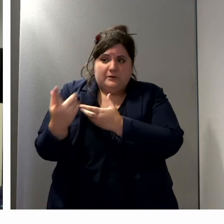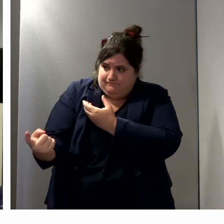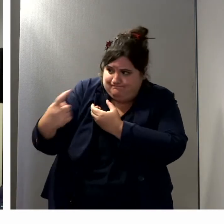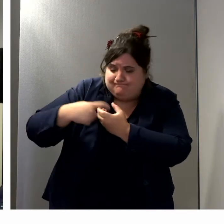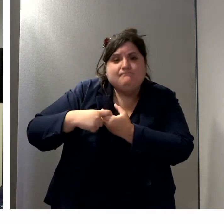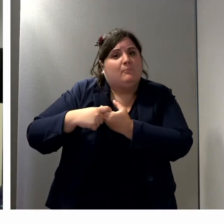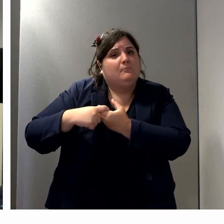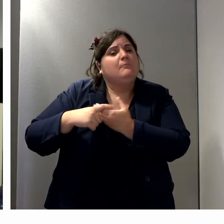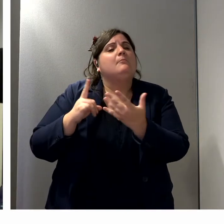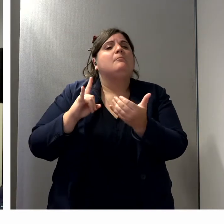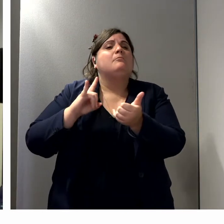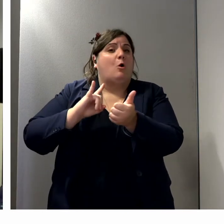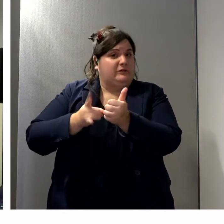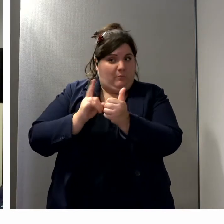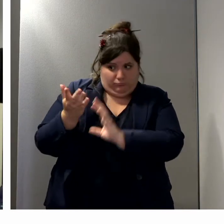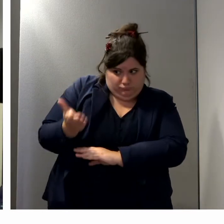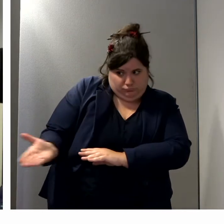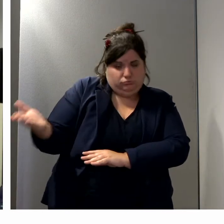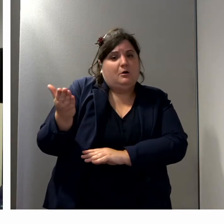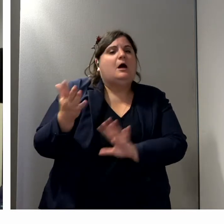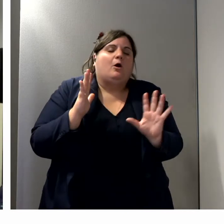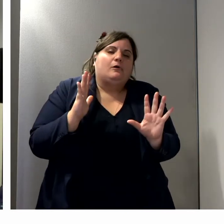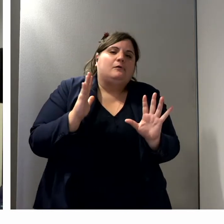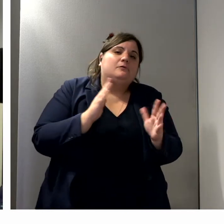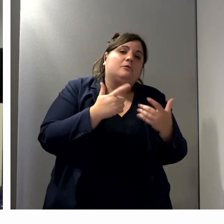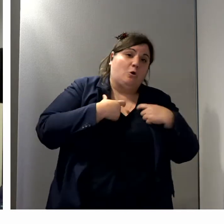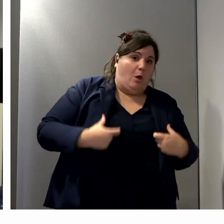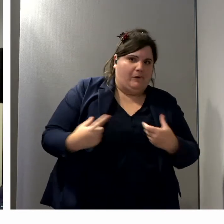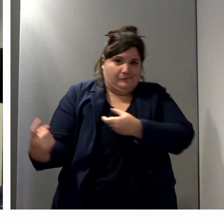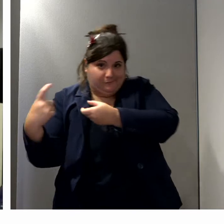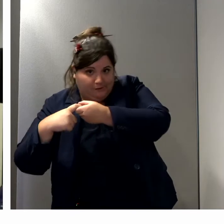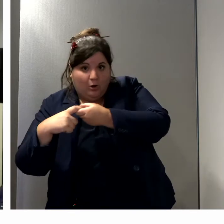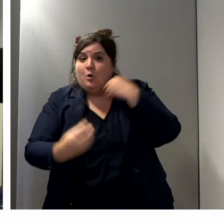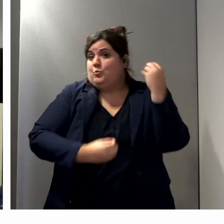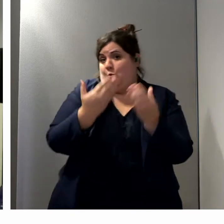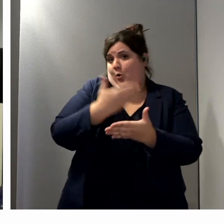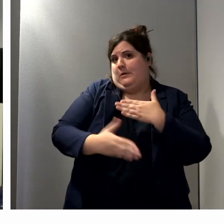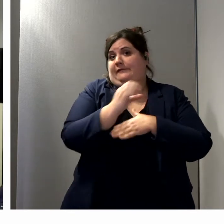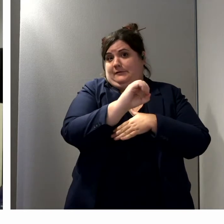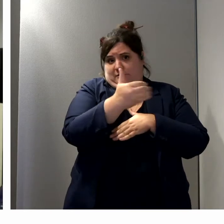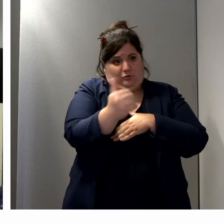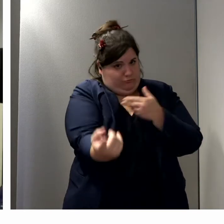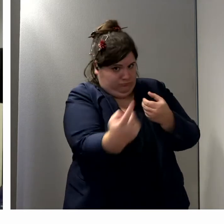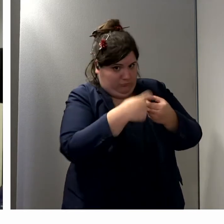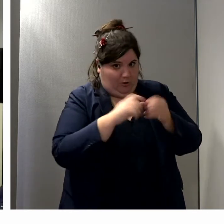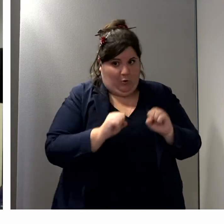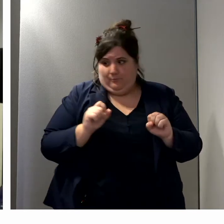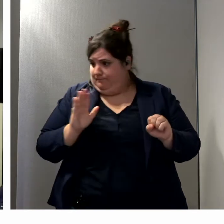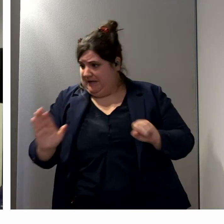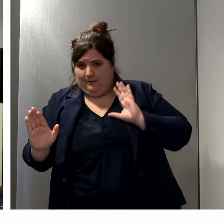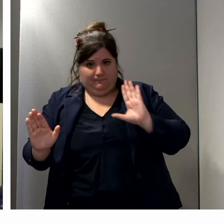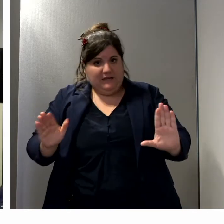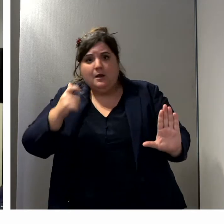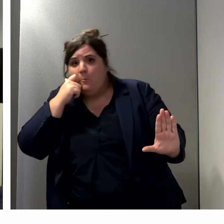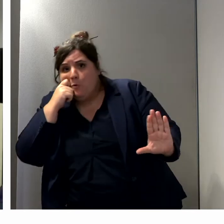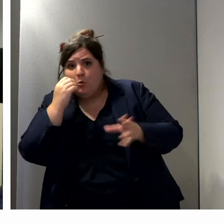soit licenciés dans les clubs, soit licenciés digitaux, puisqu'on a les deux formats